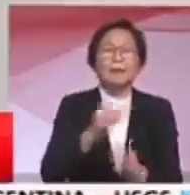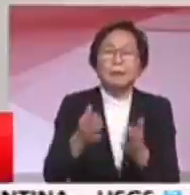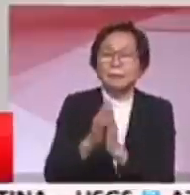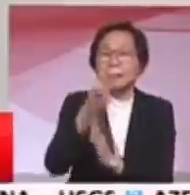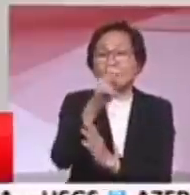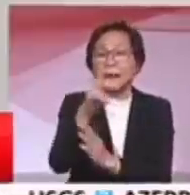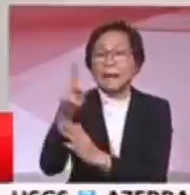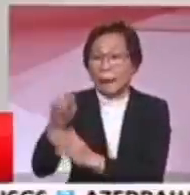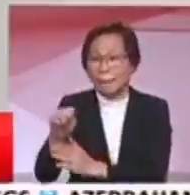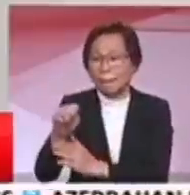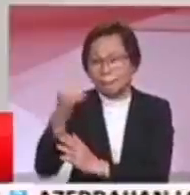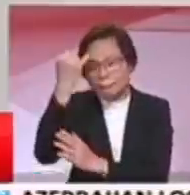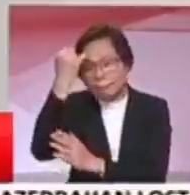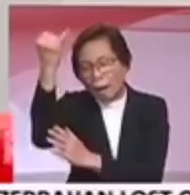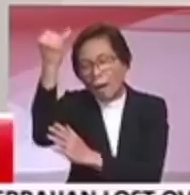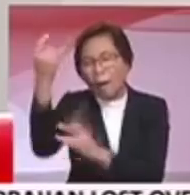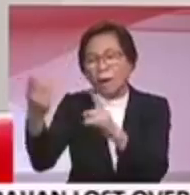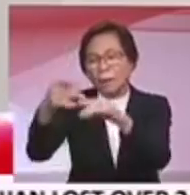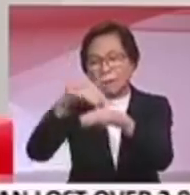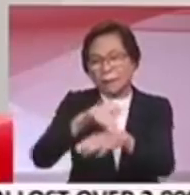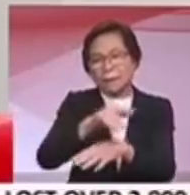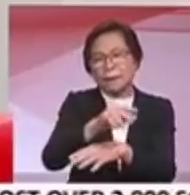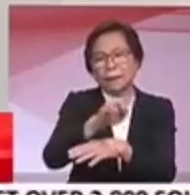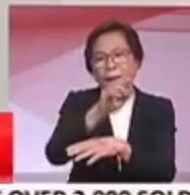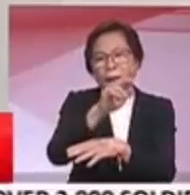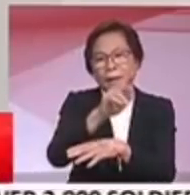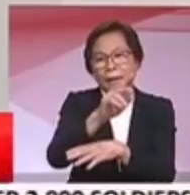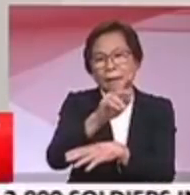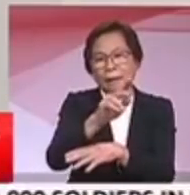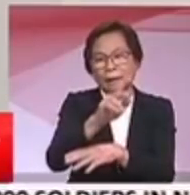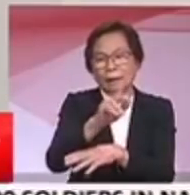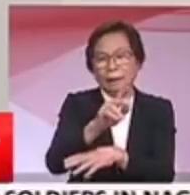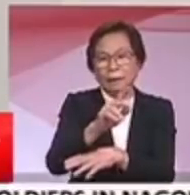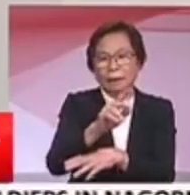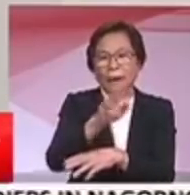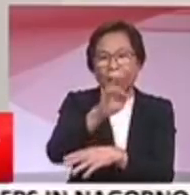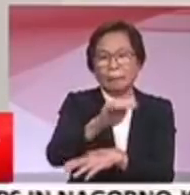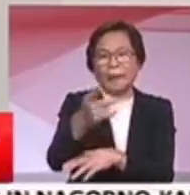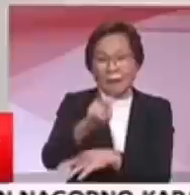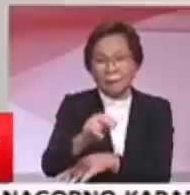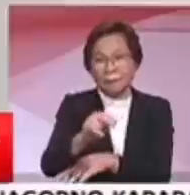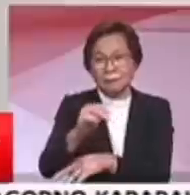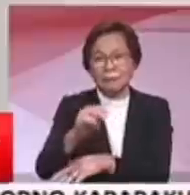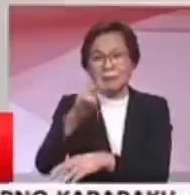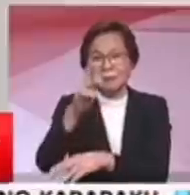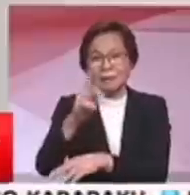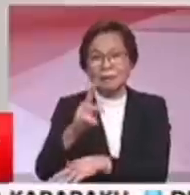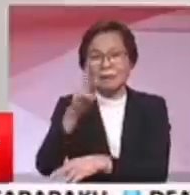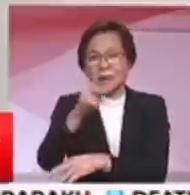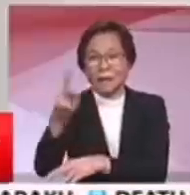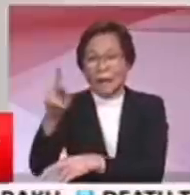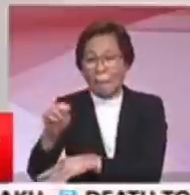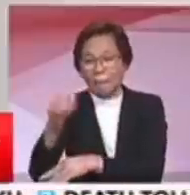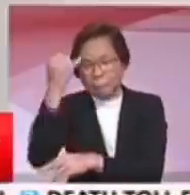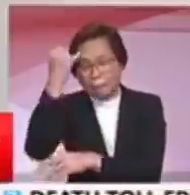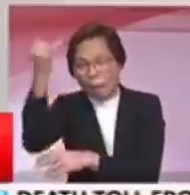Malaysia memberi pandangan kepada KKM dan KKM kepada MKM. Kementerian